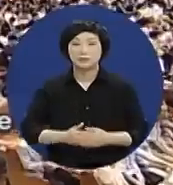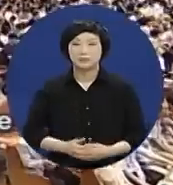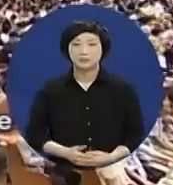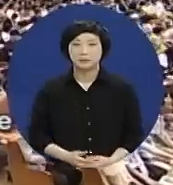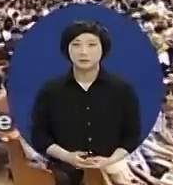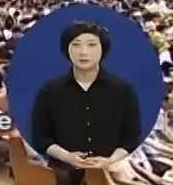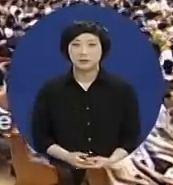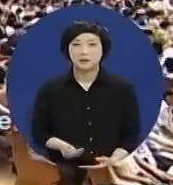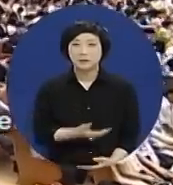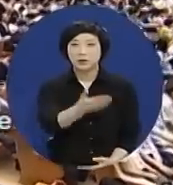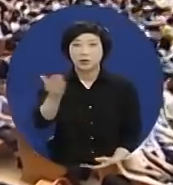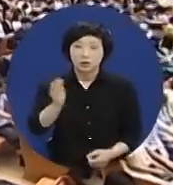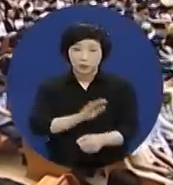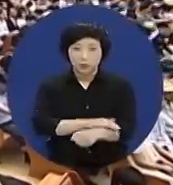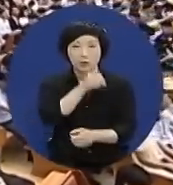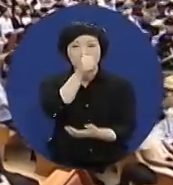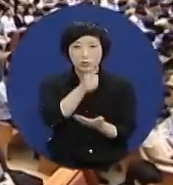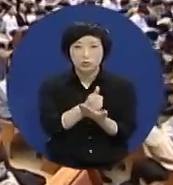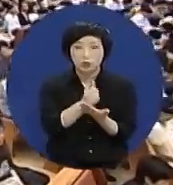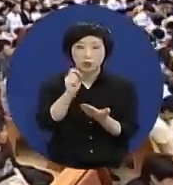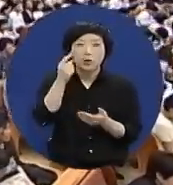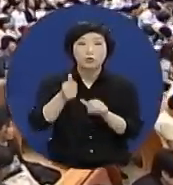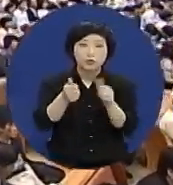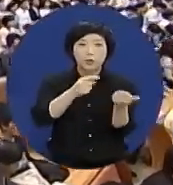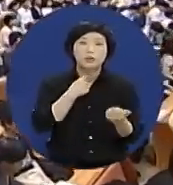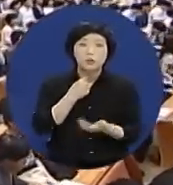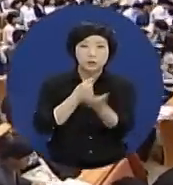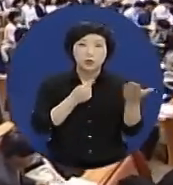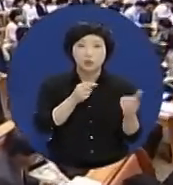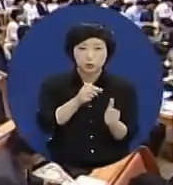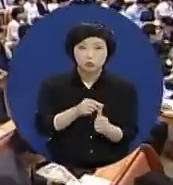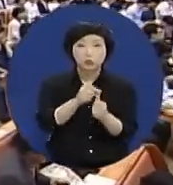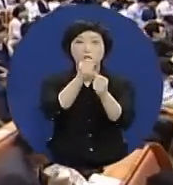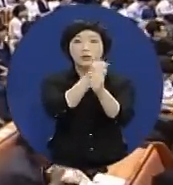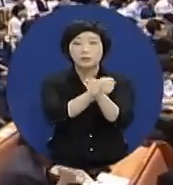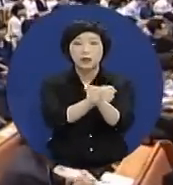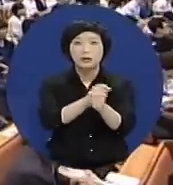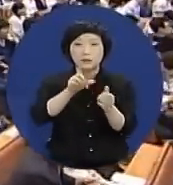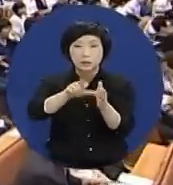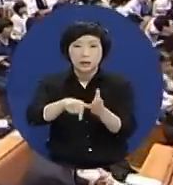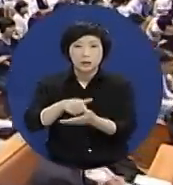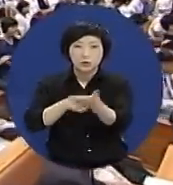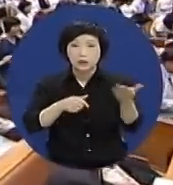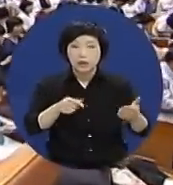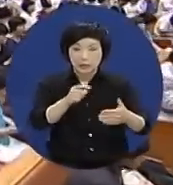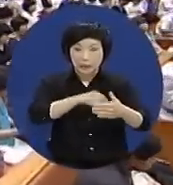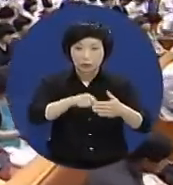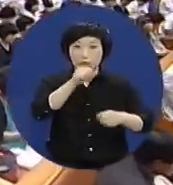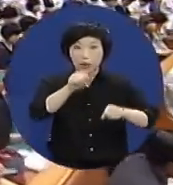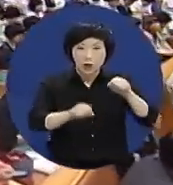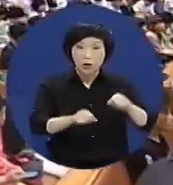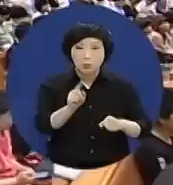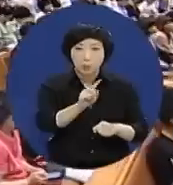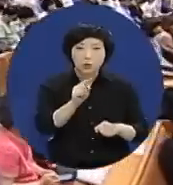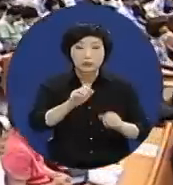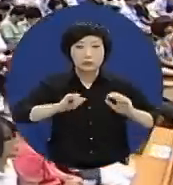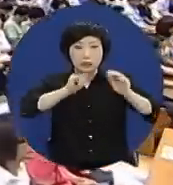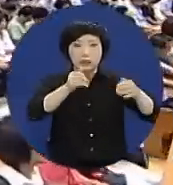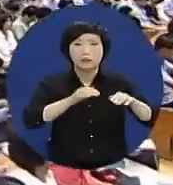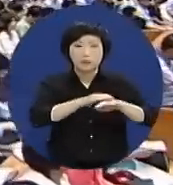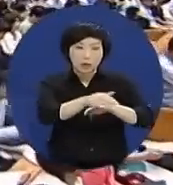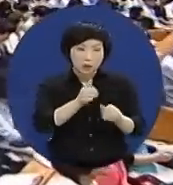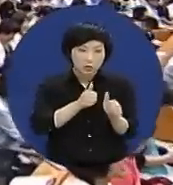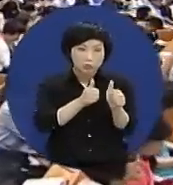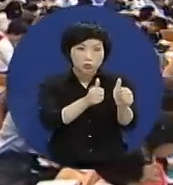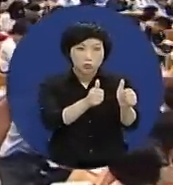ですあなた方は自分の在家と罪の中に死んでいたものであってその頃はそれ